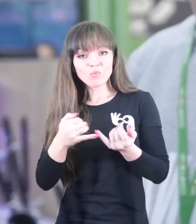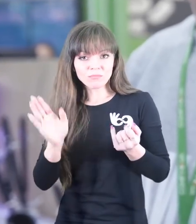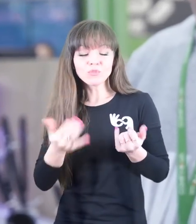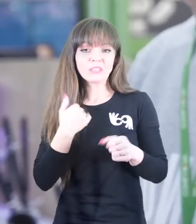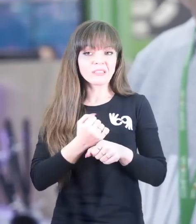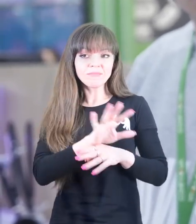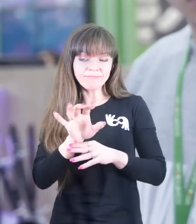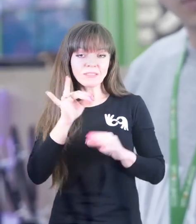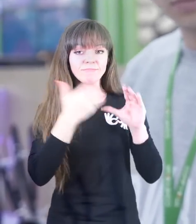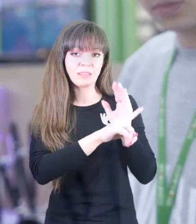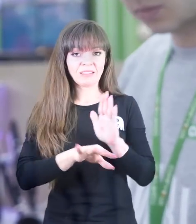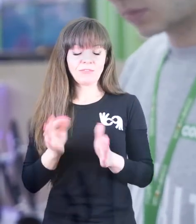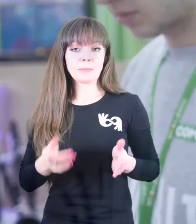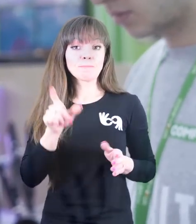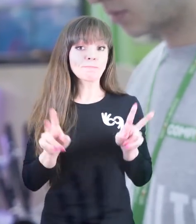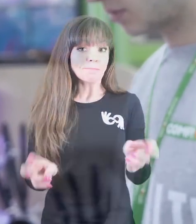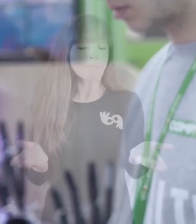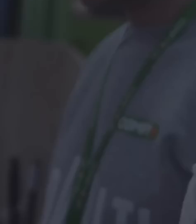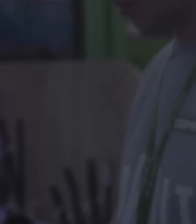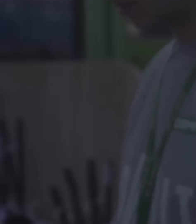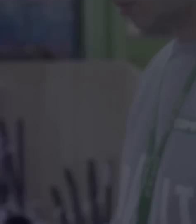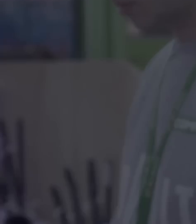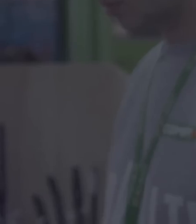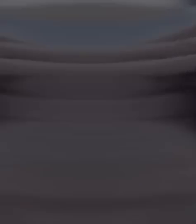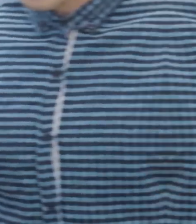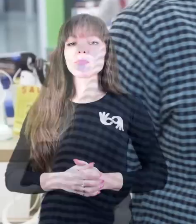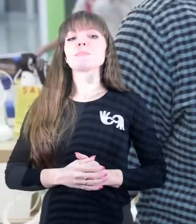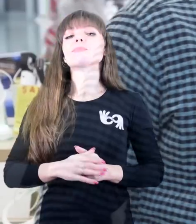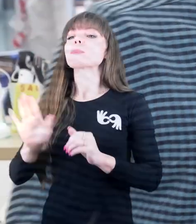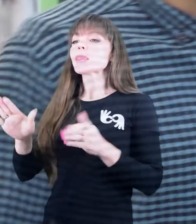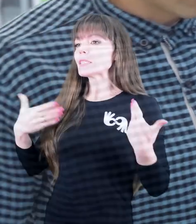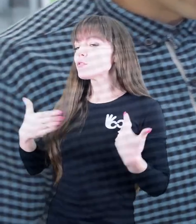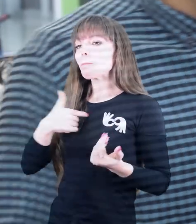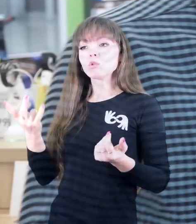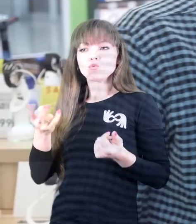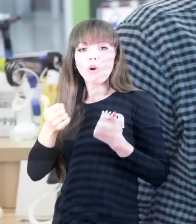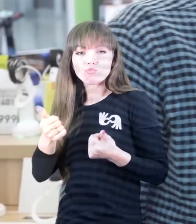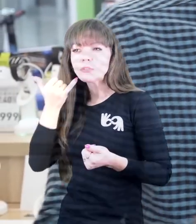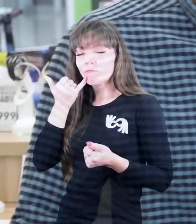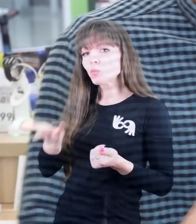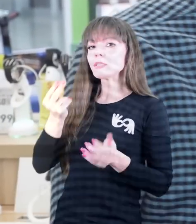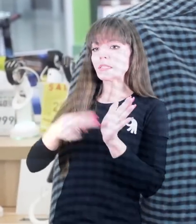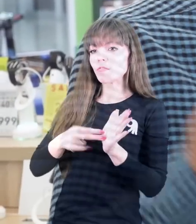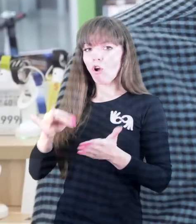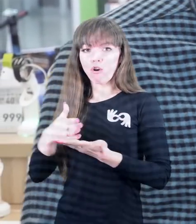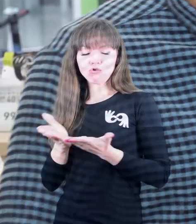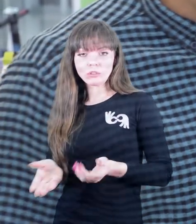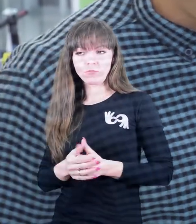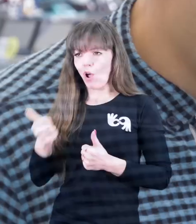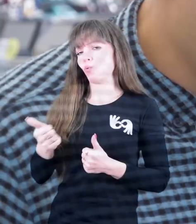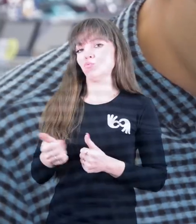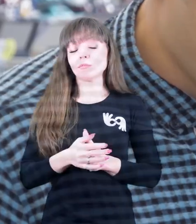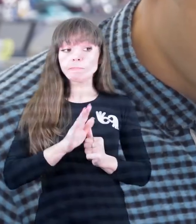что брать желтую? Ладно, сейчас сделаю фотки и сброшу. Давай. Здравствуйте, значит, мне нужен хороший телефон, цена, качество.